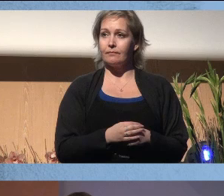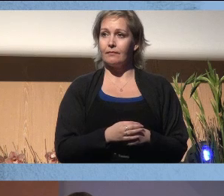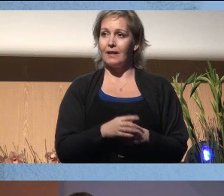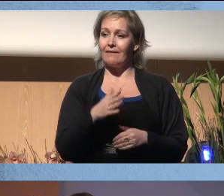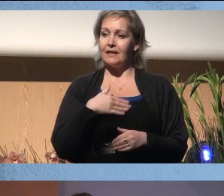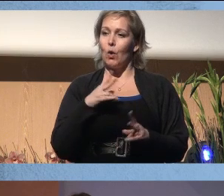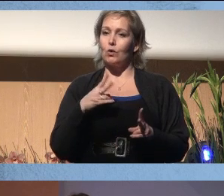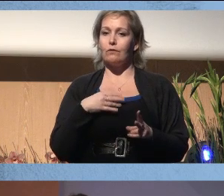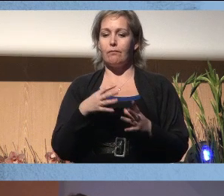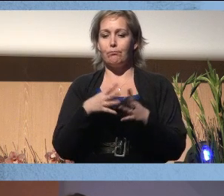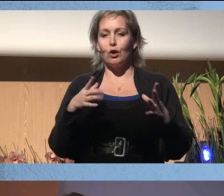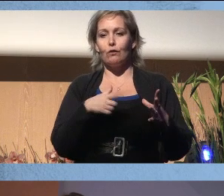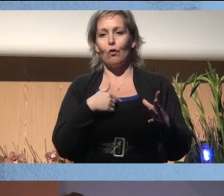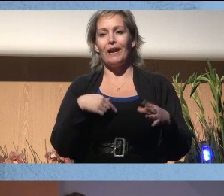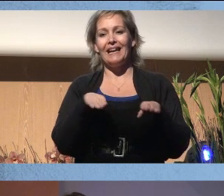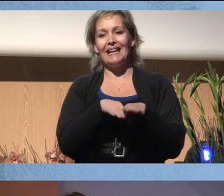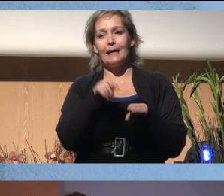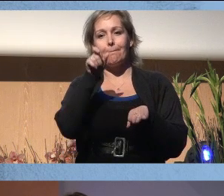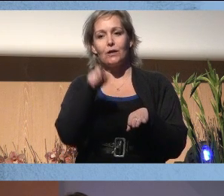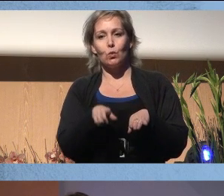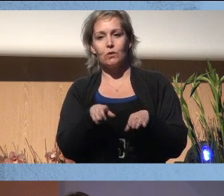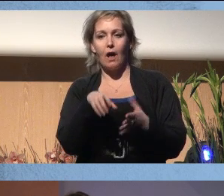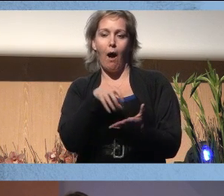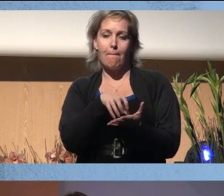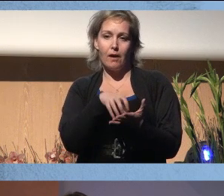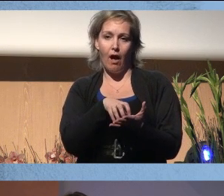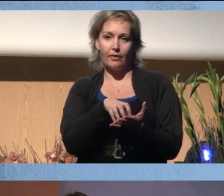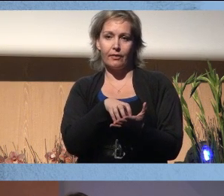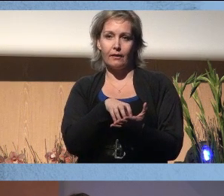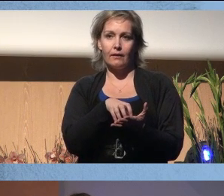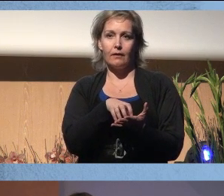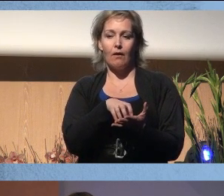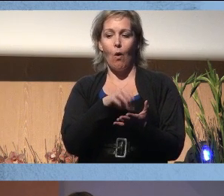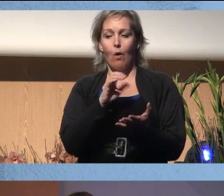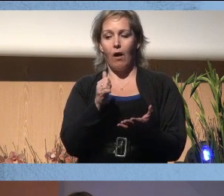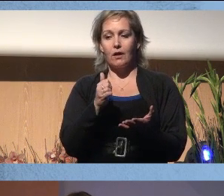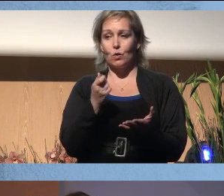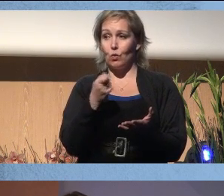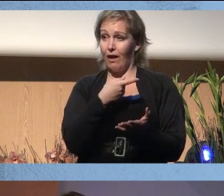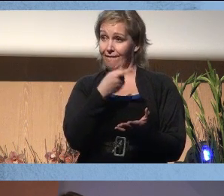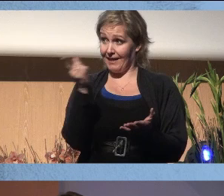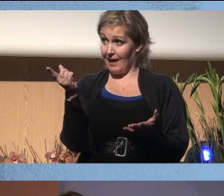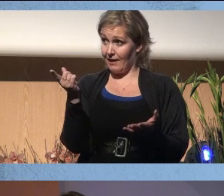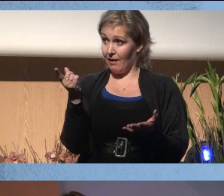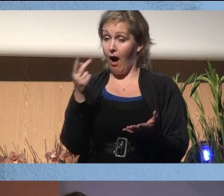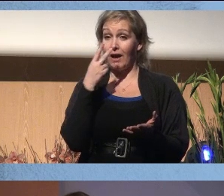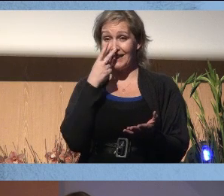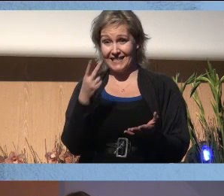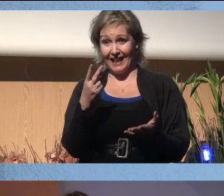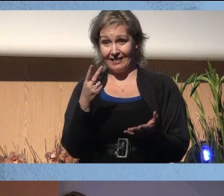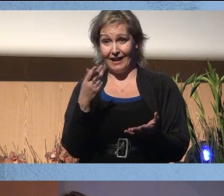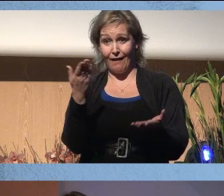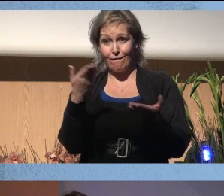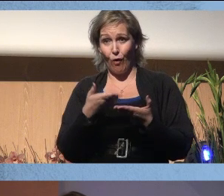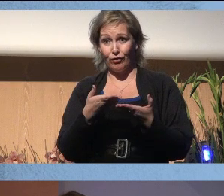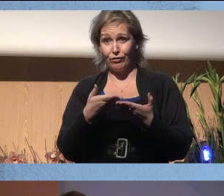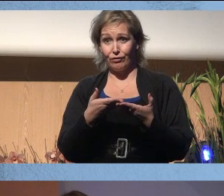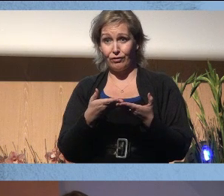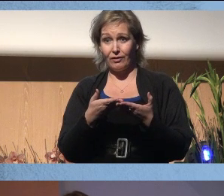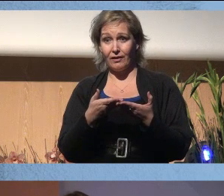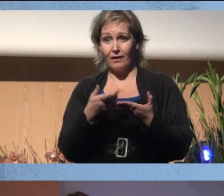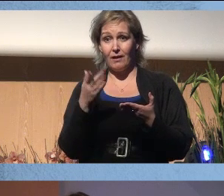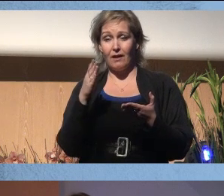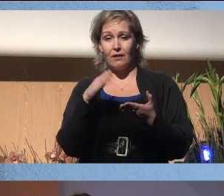Vi bygger også ut vårt likepersonsapparat, og kanskje har noen av dere sett eller fått en pamflett